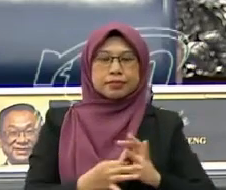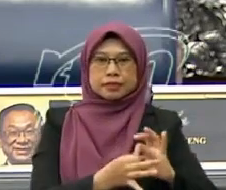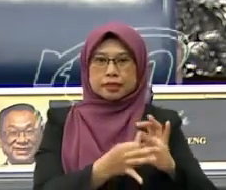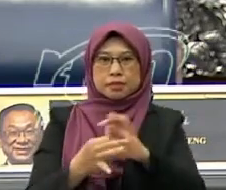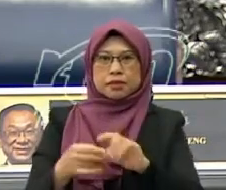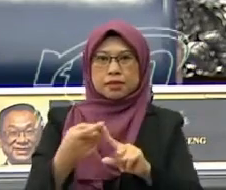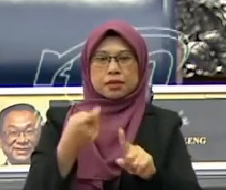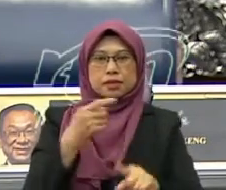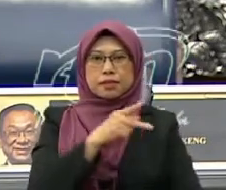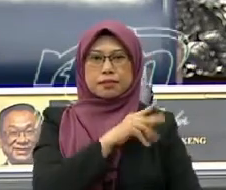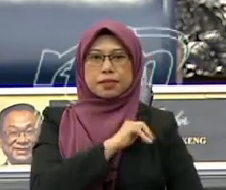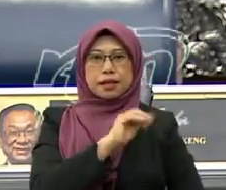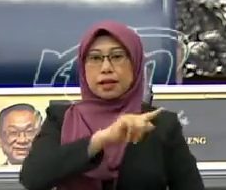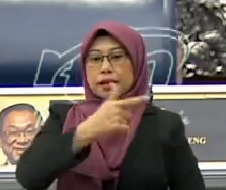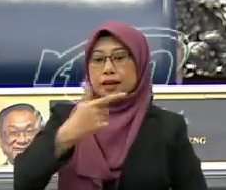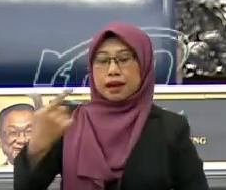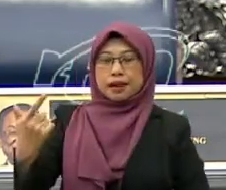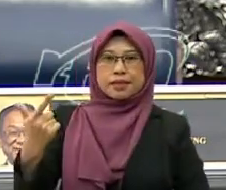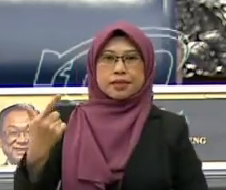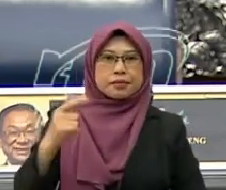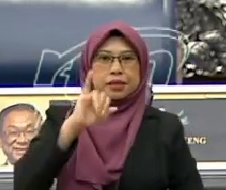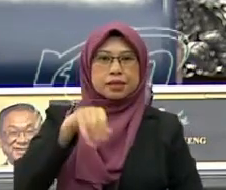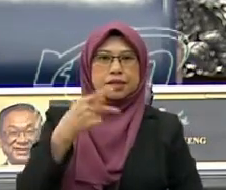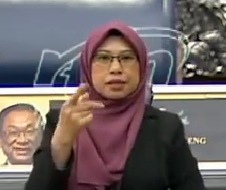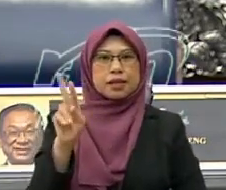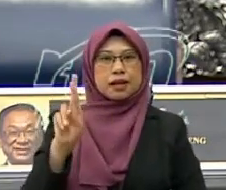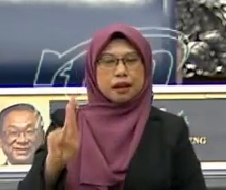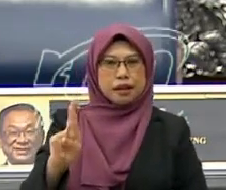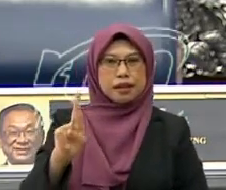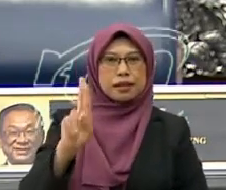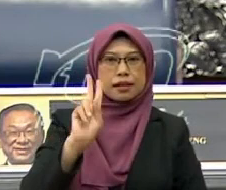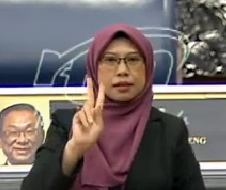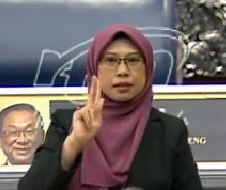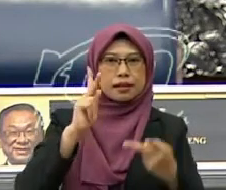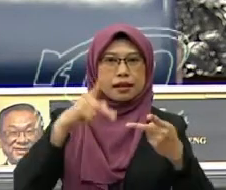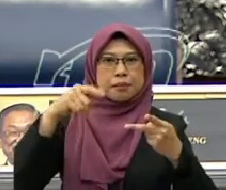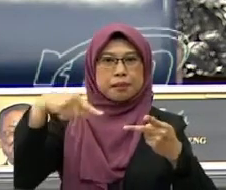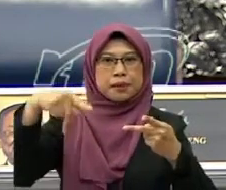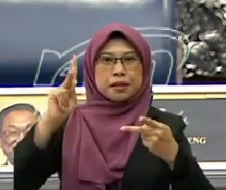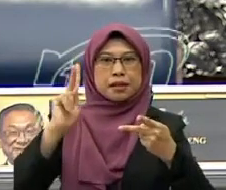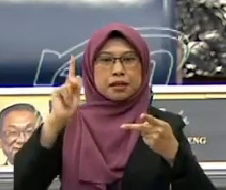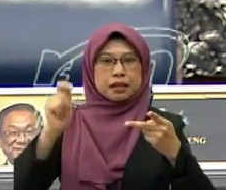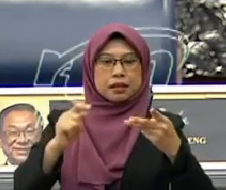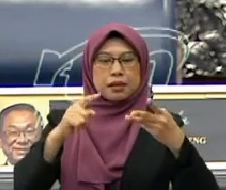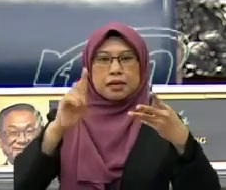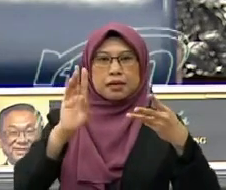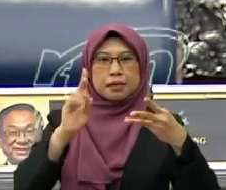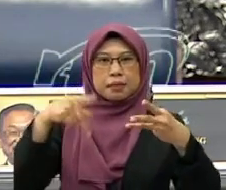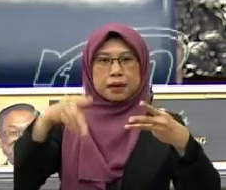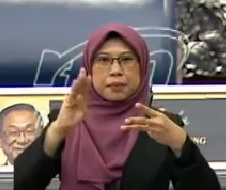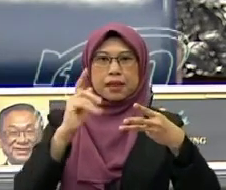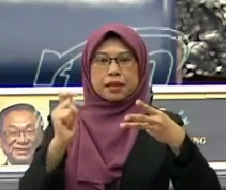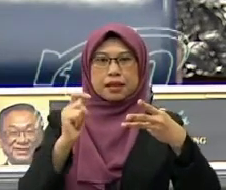daripada Kementerian lain seperti jka Kepi Keti PBT